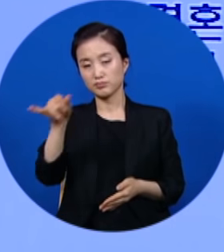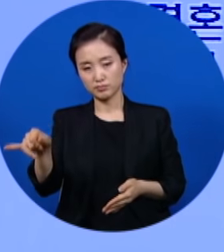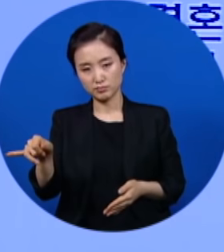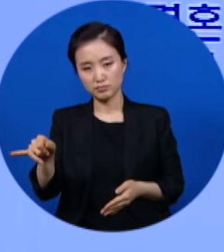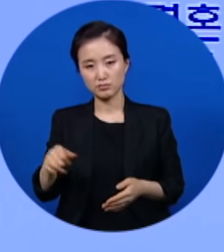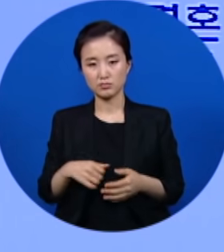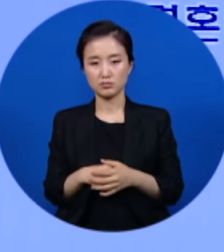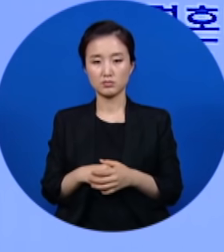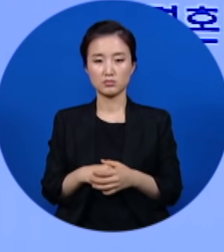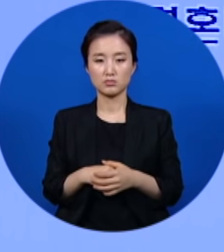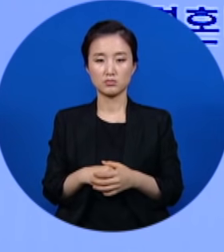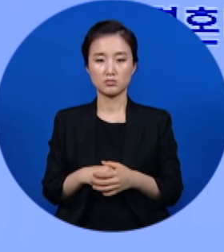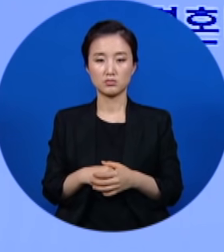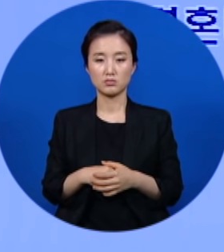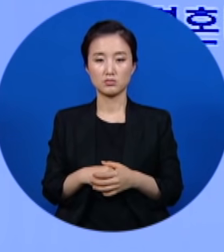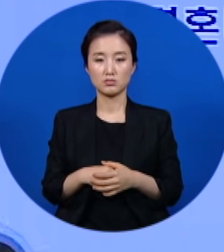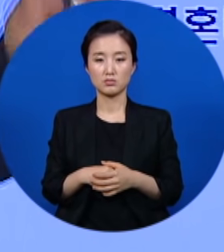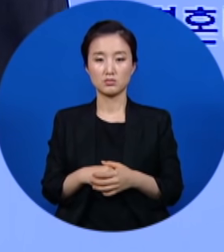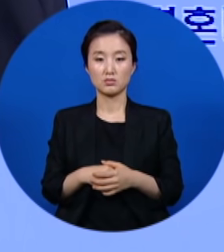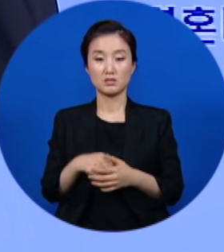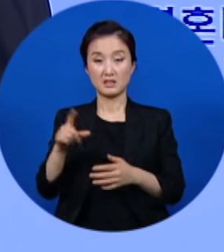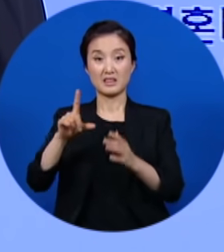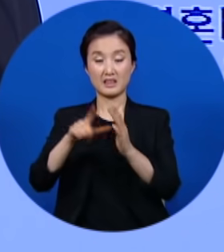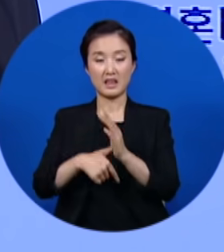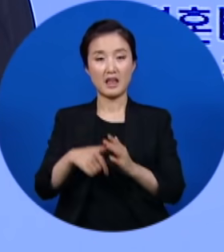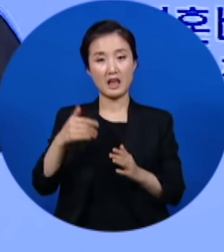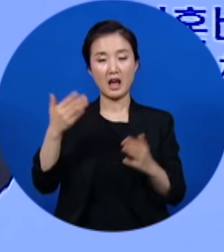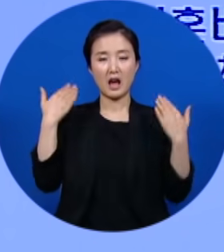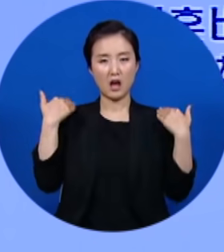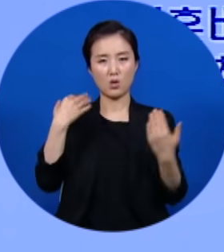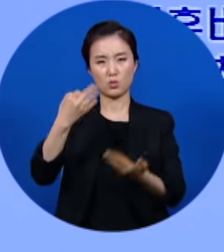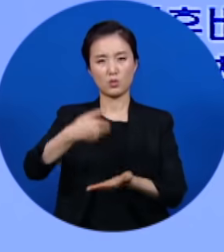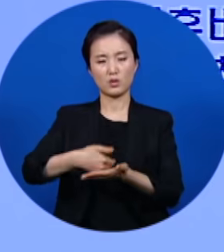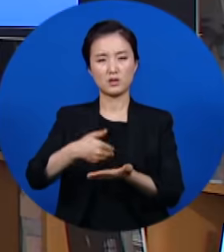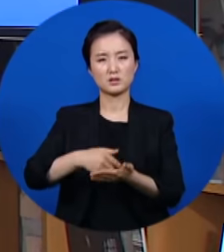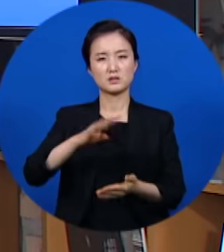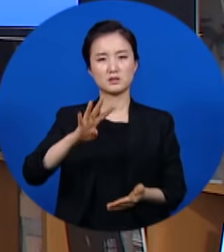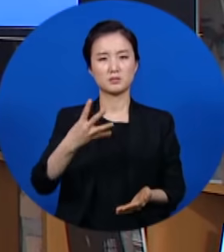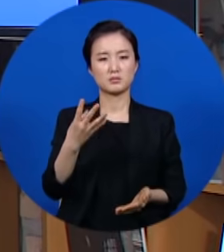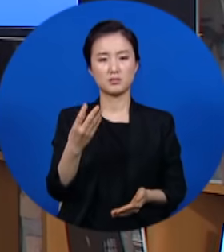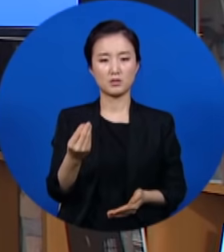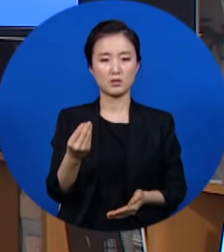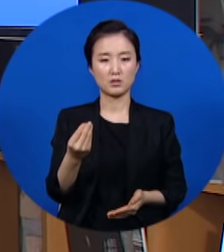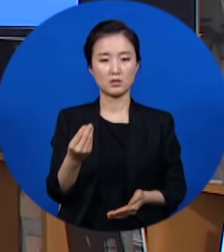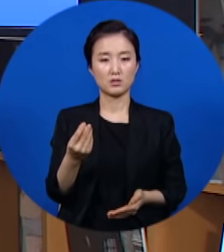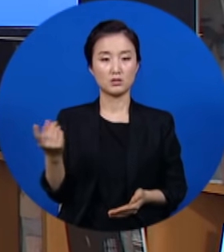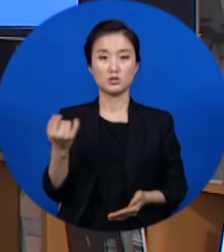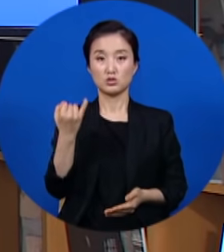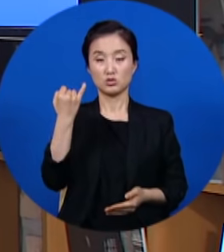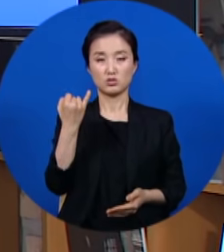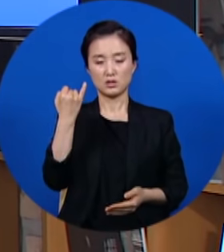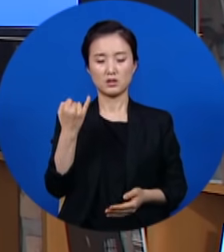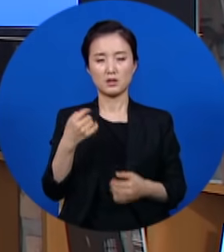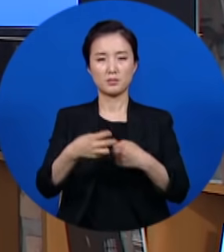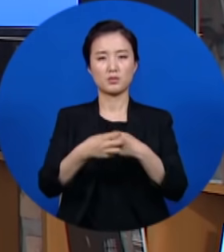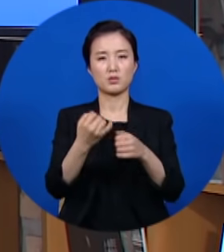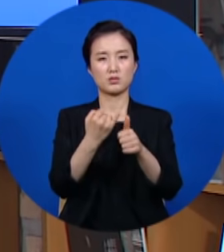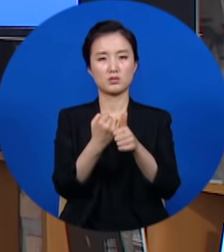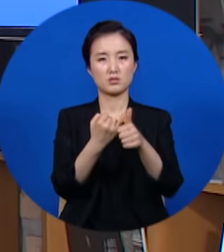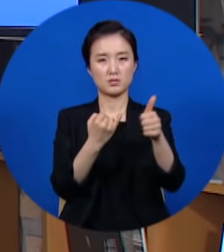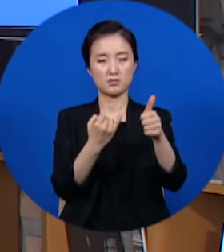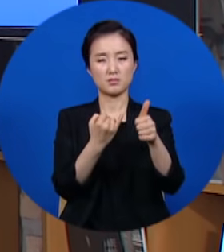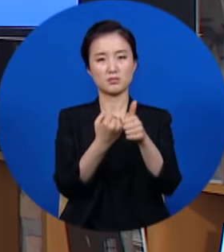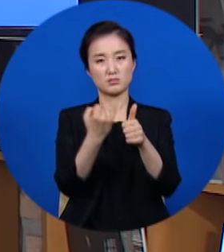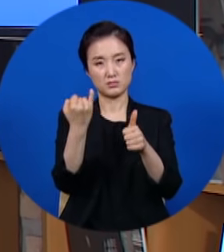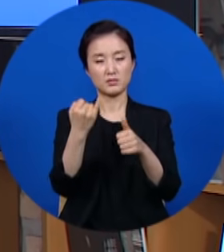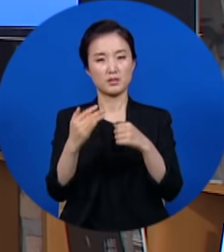등록금 고지서가 그때 우리 돈으로 400만원 고 지사가 나왔대요 누나가 의사 부인 이고 부자이기 때문에 당연히